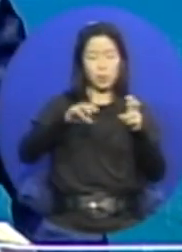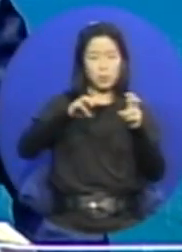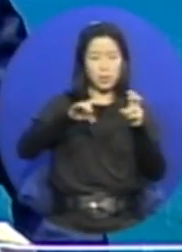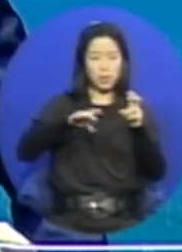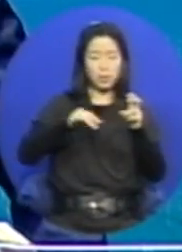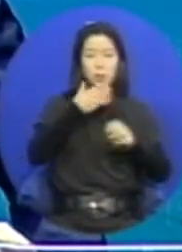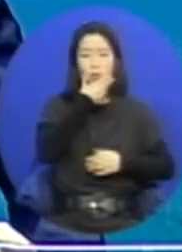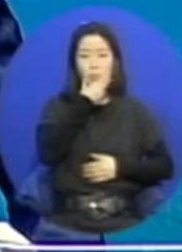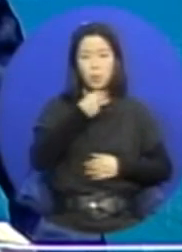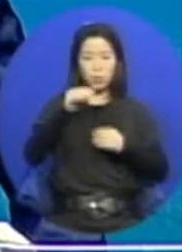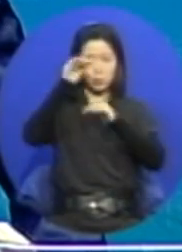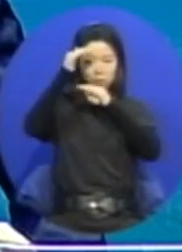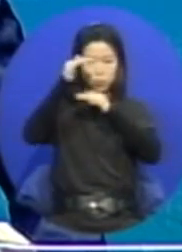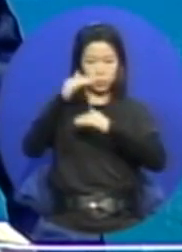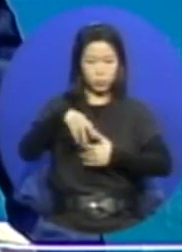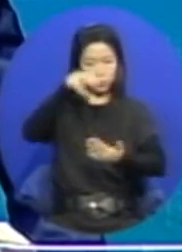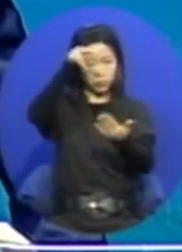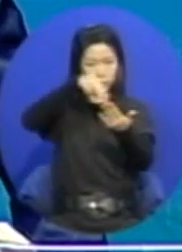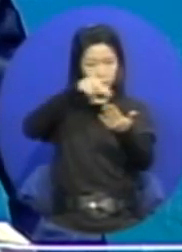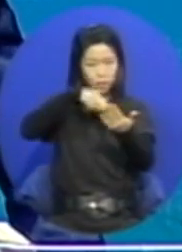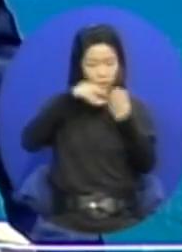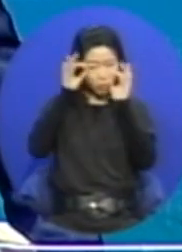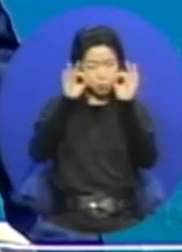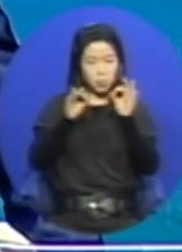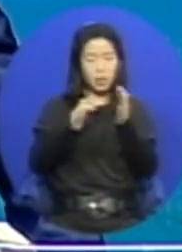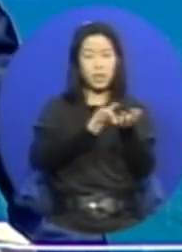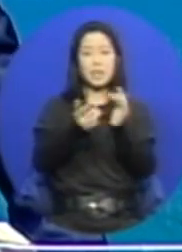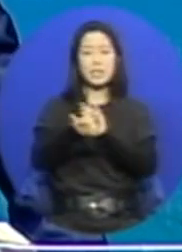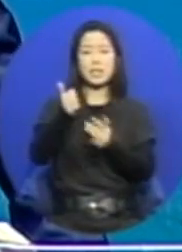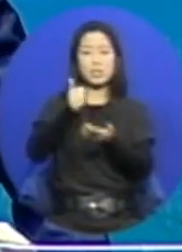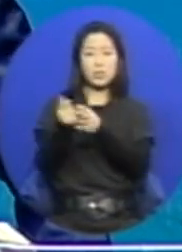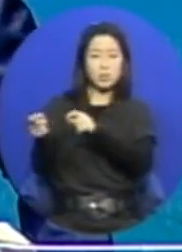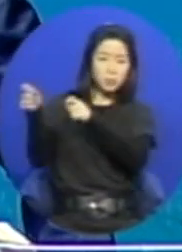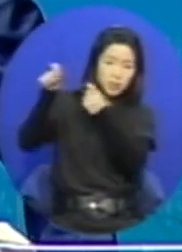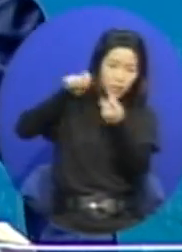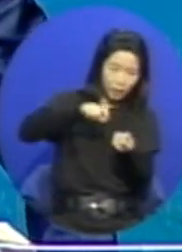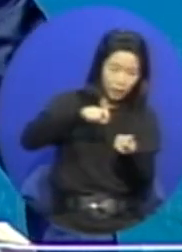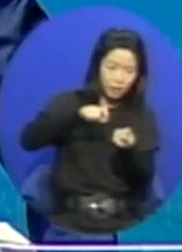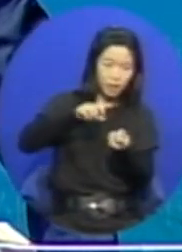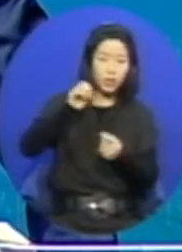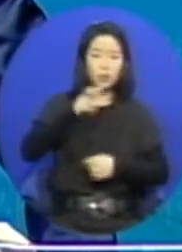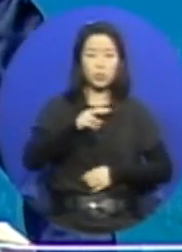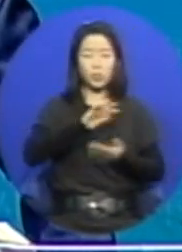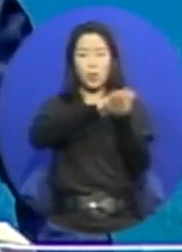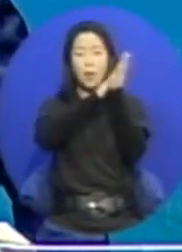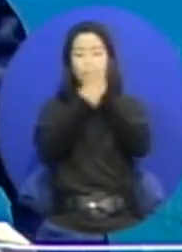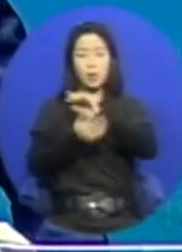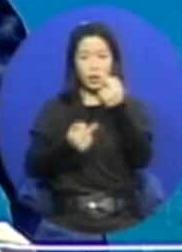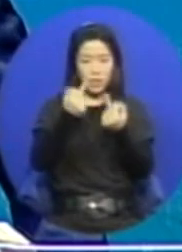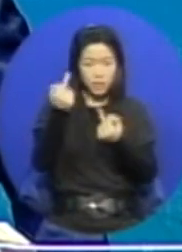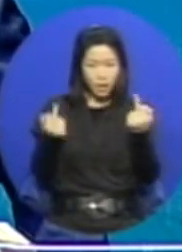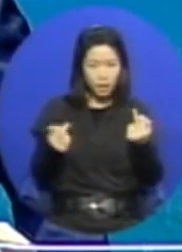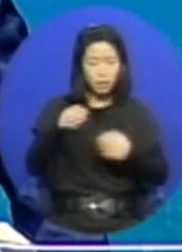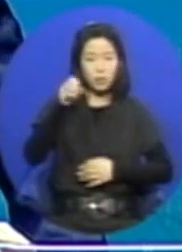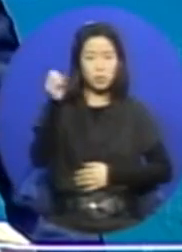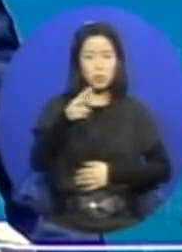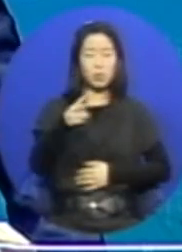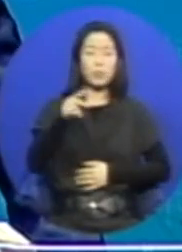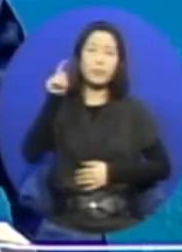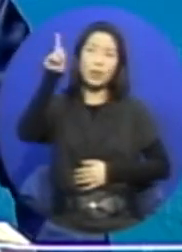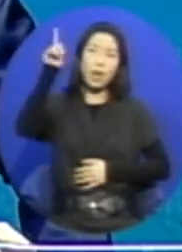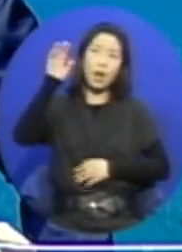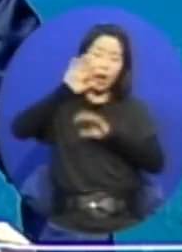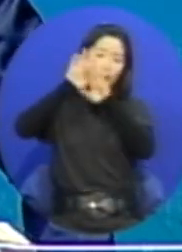쭉 읽어 내려가 보면 예수님이 세례 받으실 때라든지 변화산상에서라든지 하늘에서부터